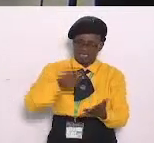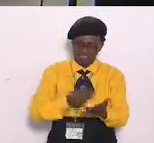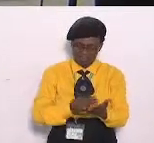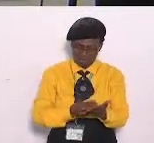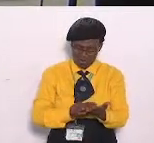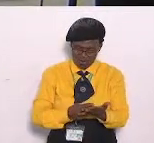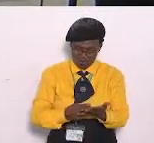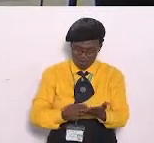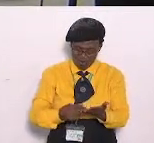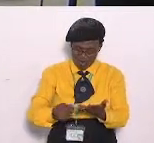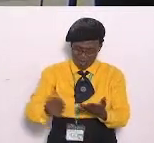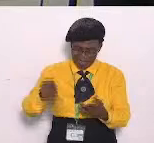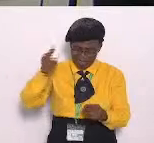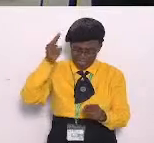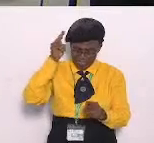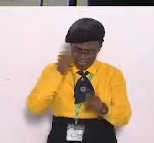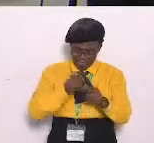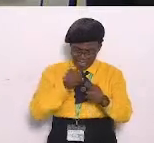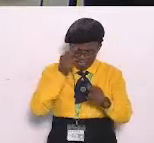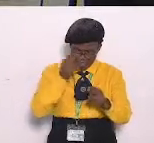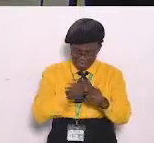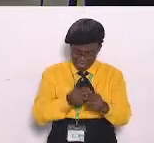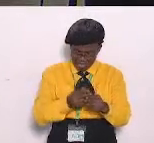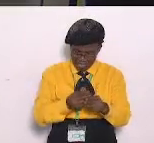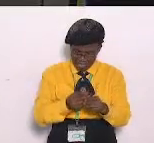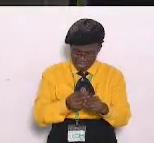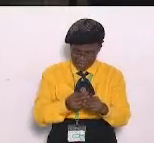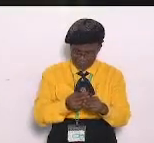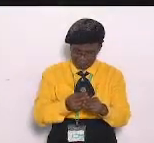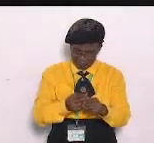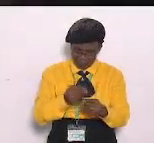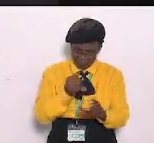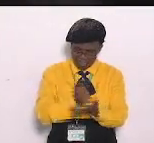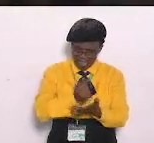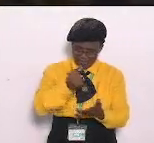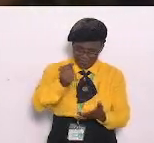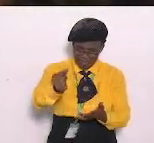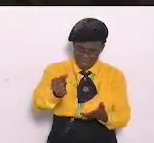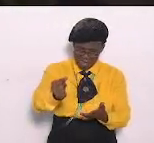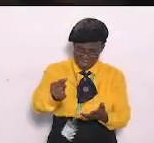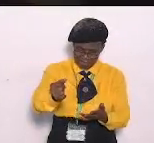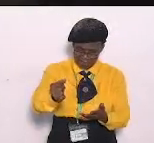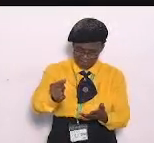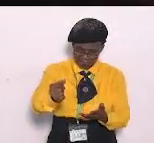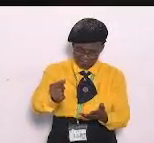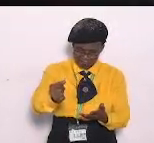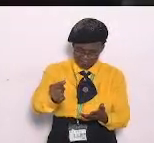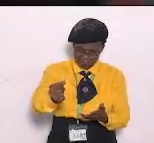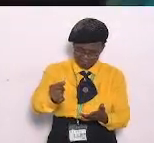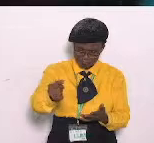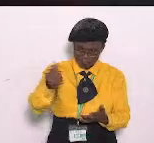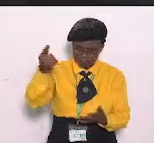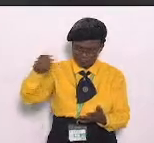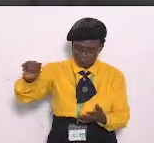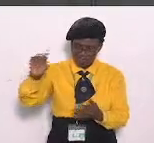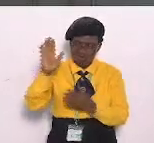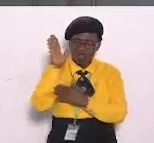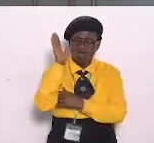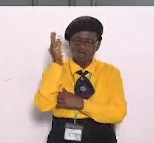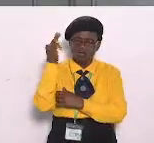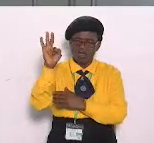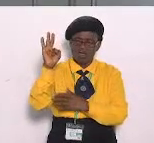louez son saint nom en amen le